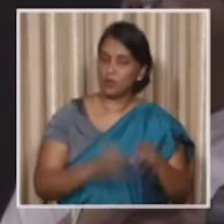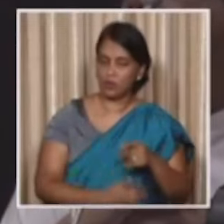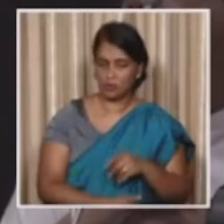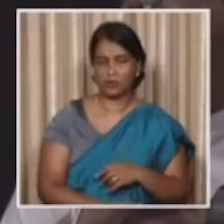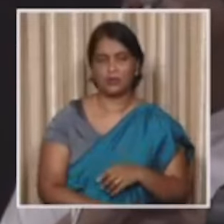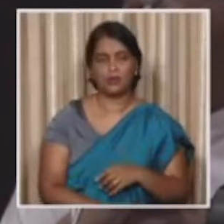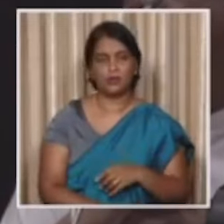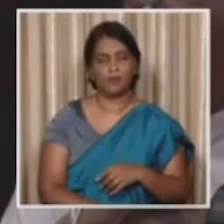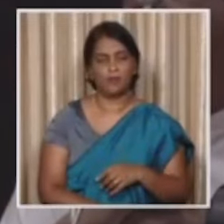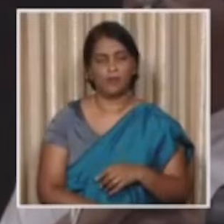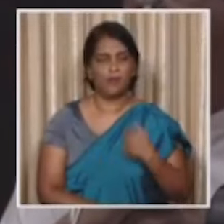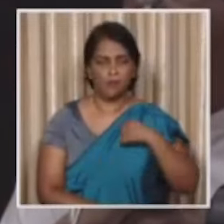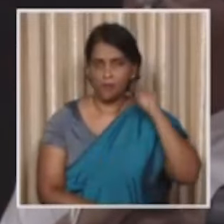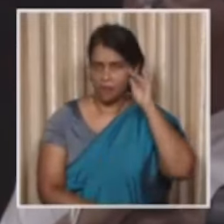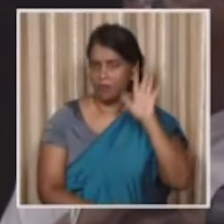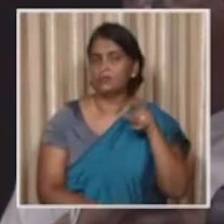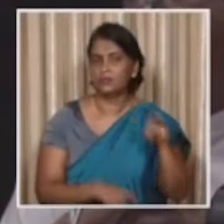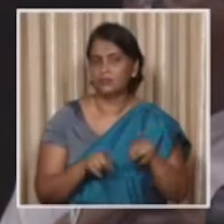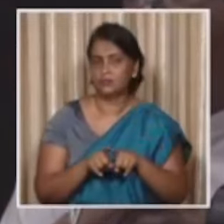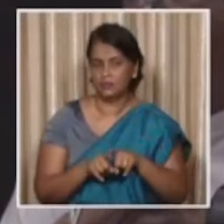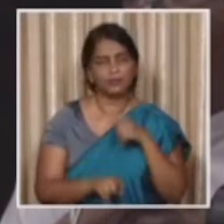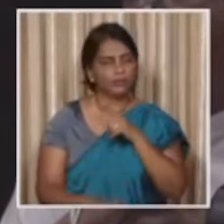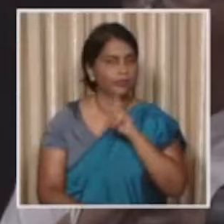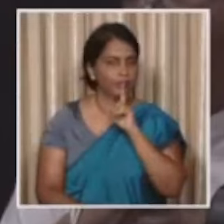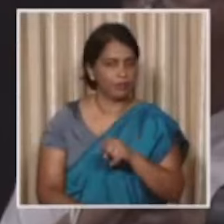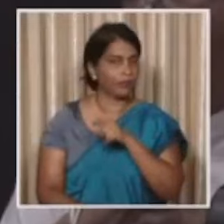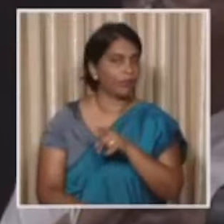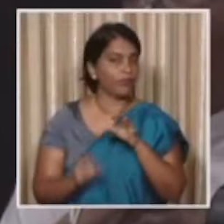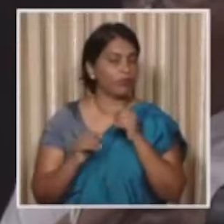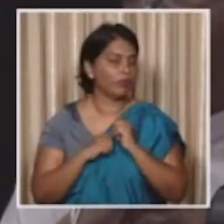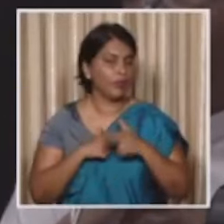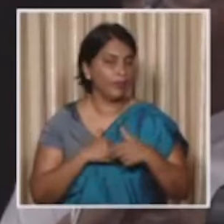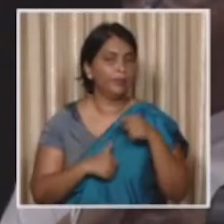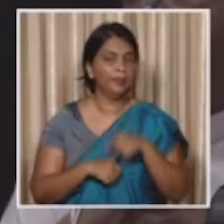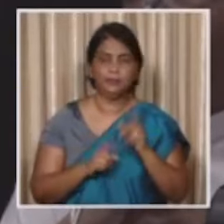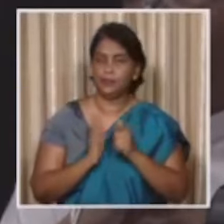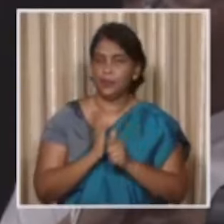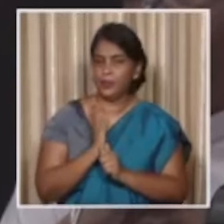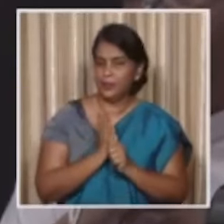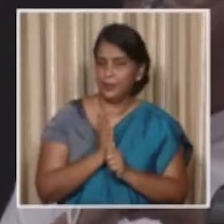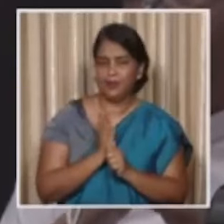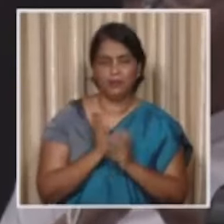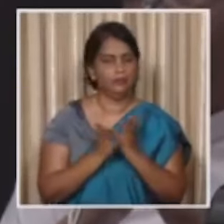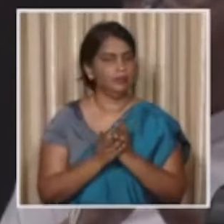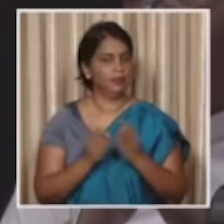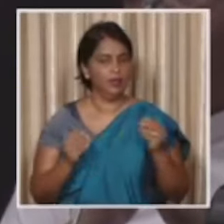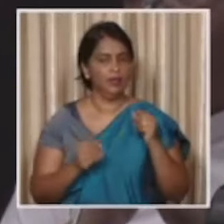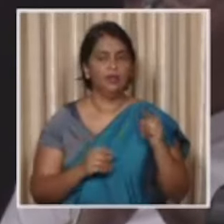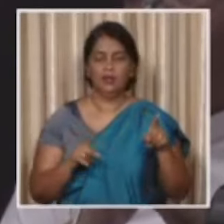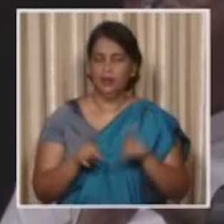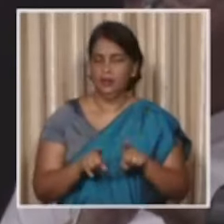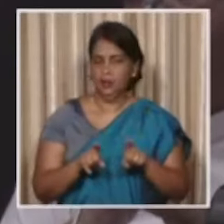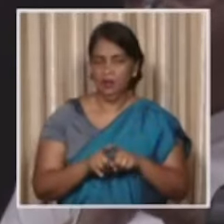කියලා. අපිට දැනගන්න ලැබෙන තොරතුරු අනුව ඒගොල්ලන්ට කියලා දෙනවා. මොකද හේතුව? දැන් මේ පාතාලය මර්ධනය කරන්න, ඒ